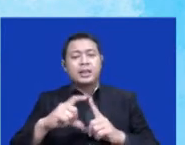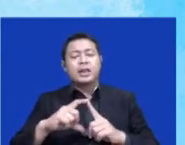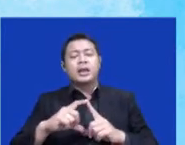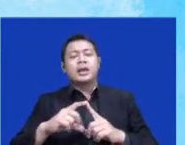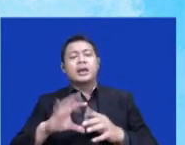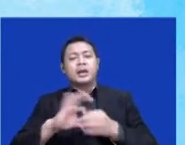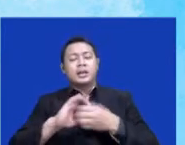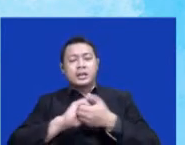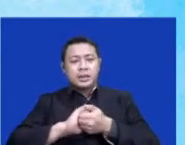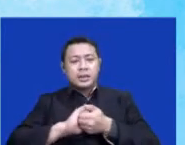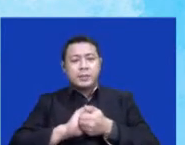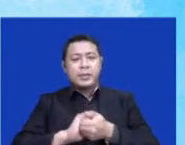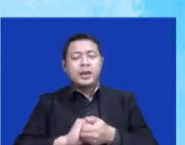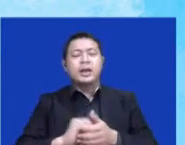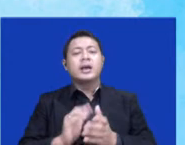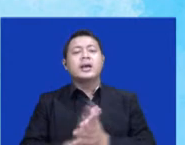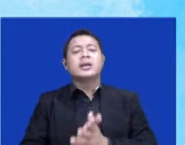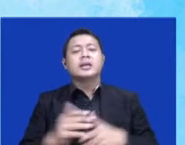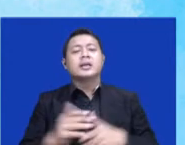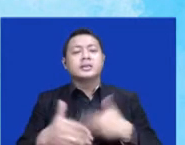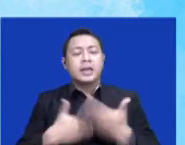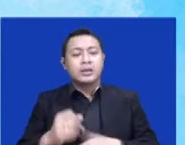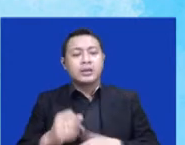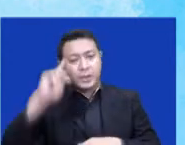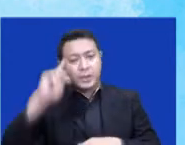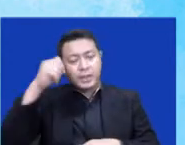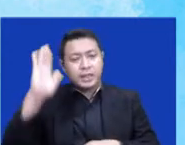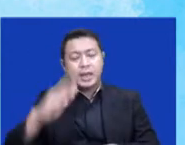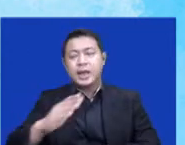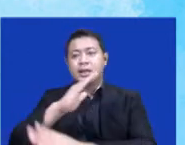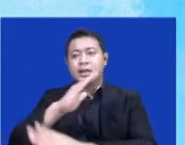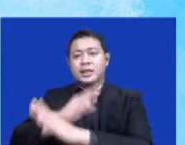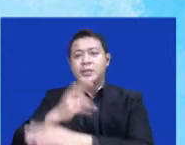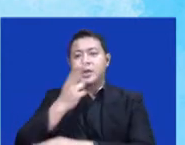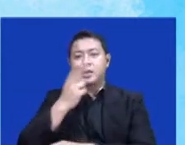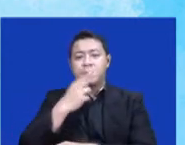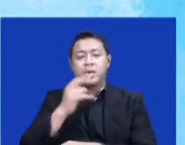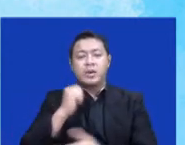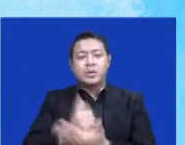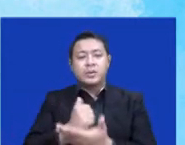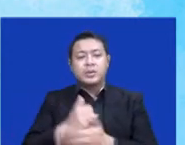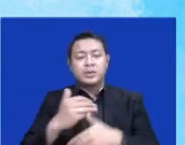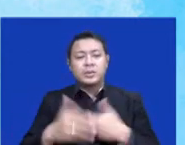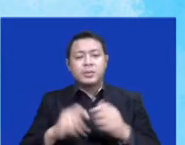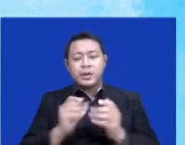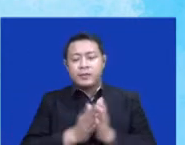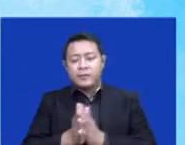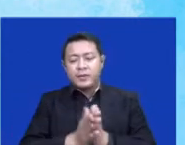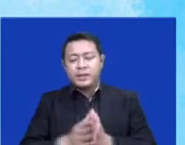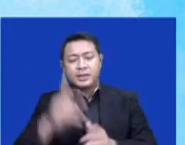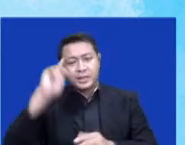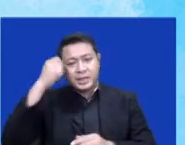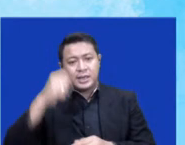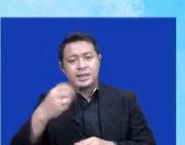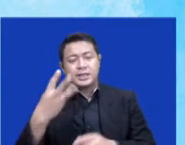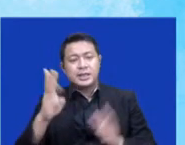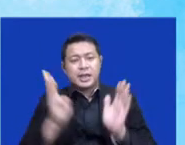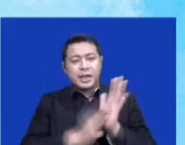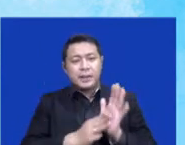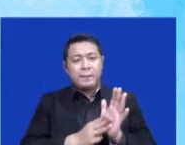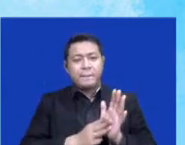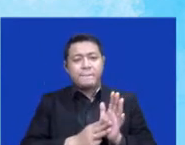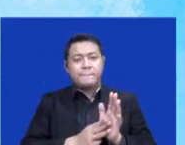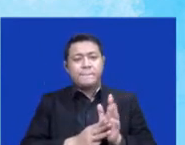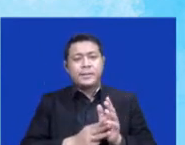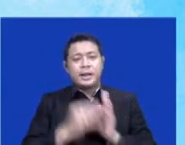dan diselenggarakan untuk memperingati Hari Tanpa Tembakau benar-benar bisa bermanfaat. Ingat 3M, protokol kesehatan untuk